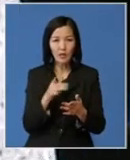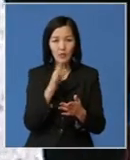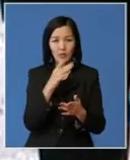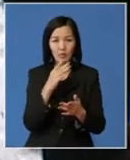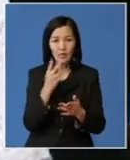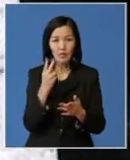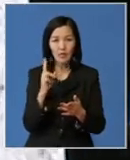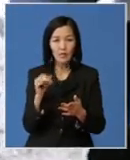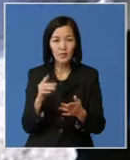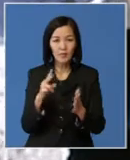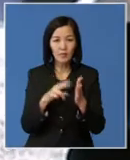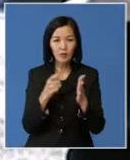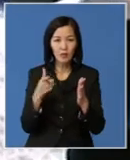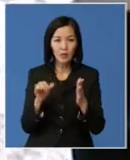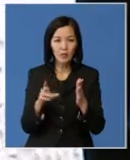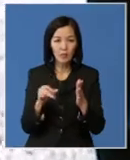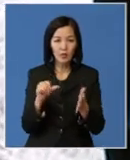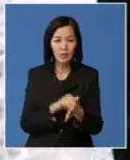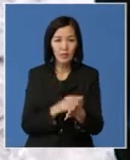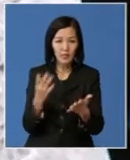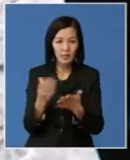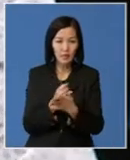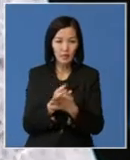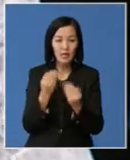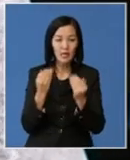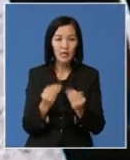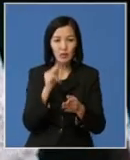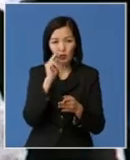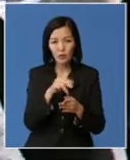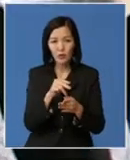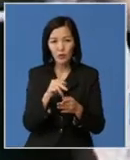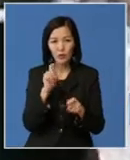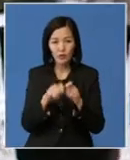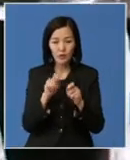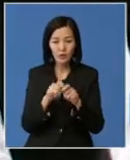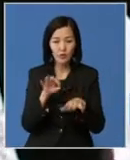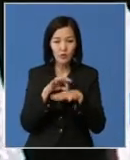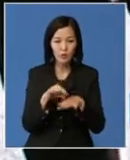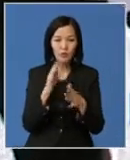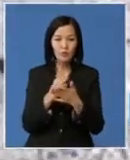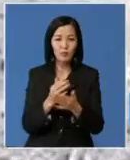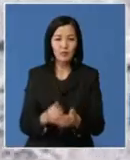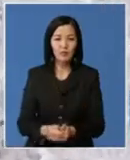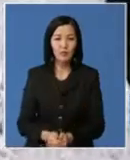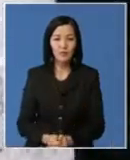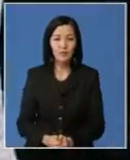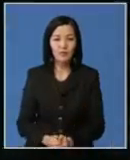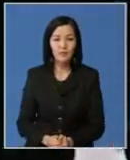тұрғынынан 2 келі 700 грамм болатын есірткі табылған. Қазіргі таңда күдіктілерге қатысты тергеу амалдары жүргізіліп